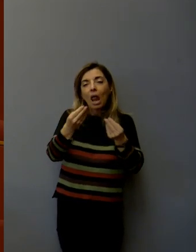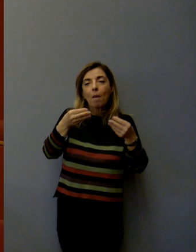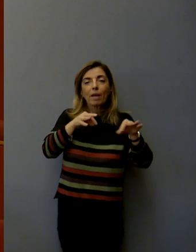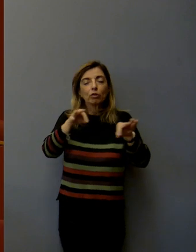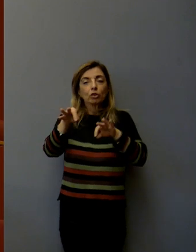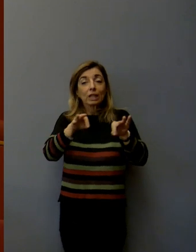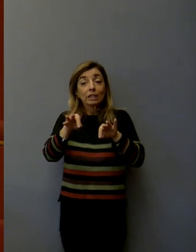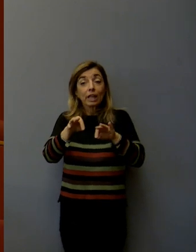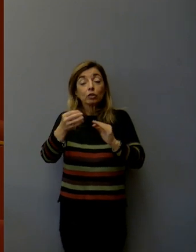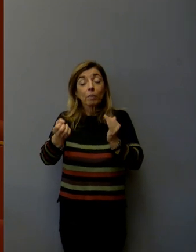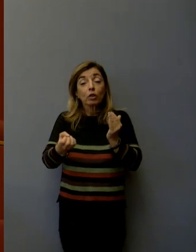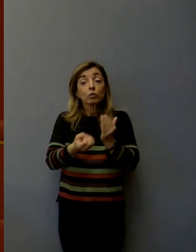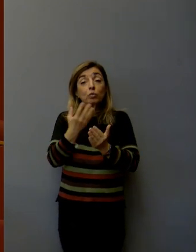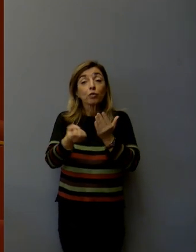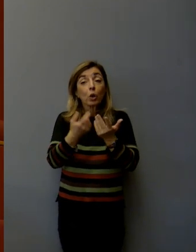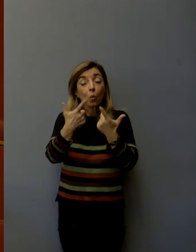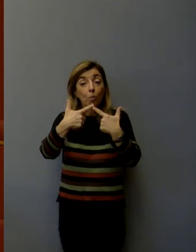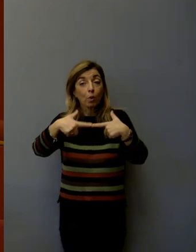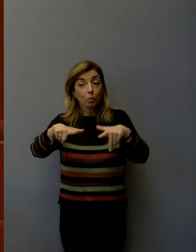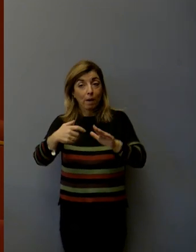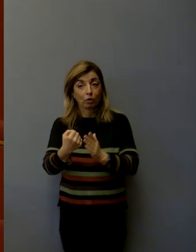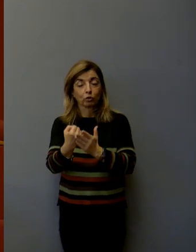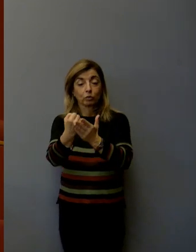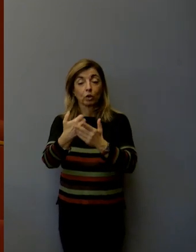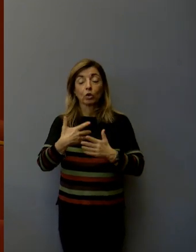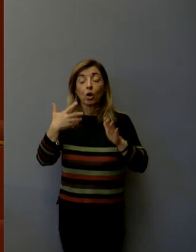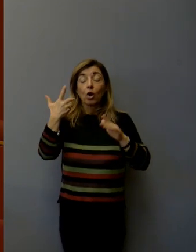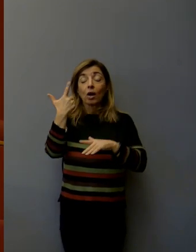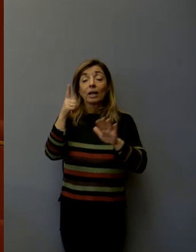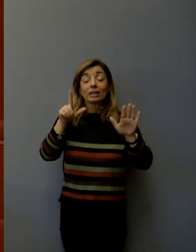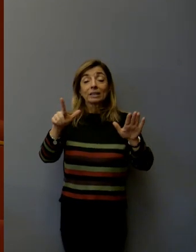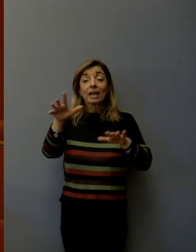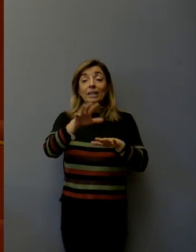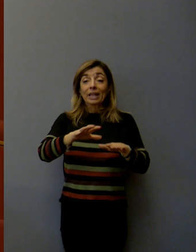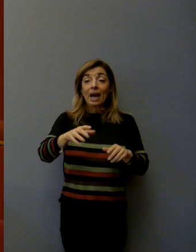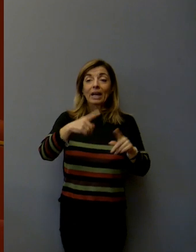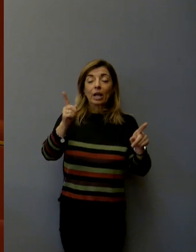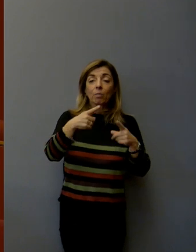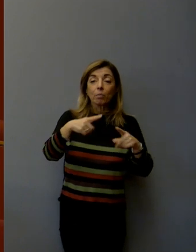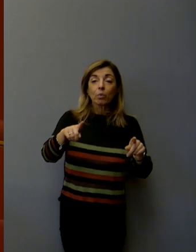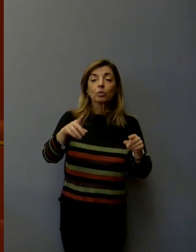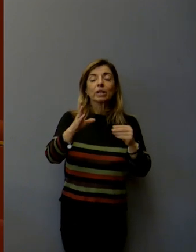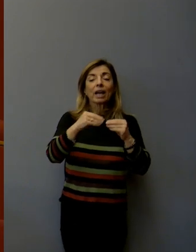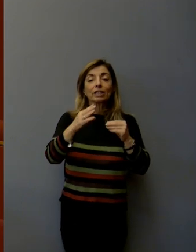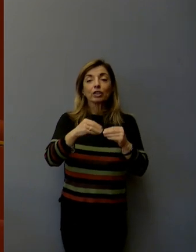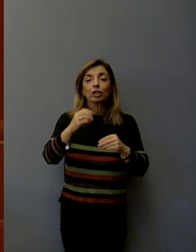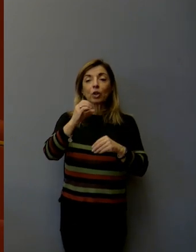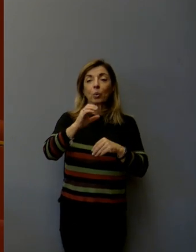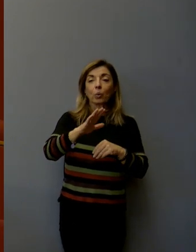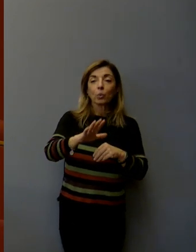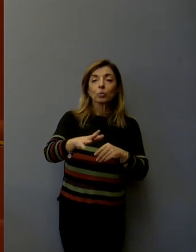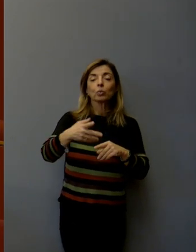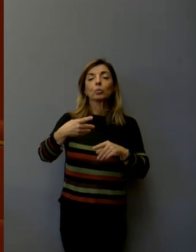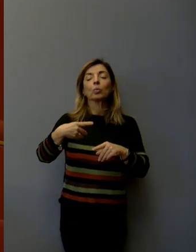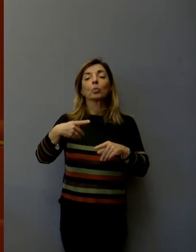aree culturali musica letteratura artigianato Arte popolare design media Arts gastronomia